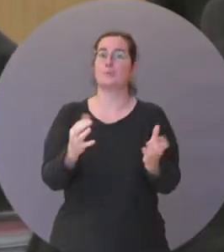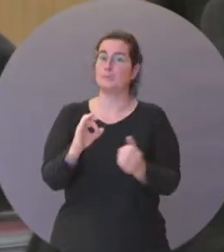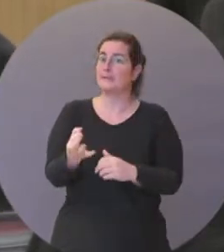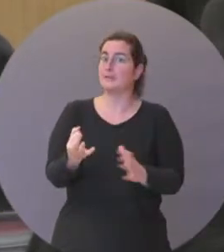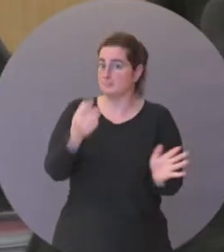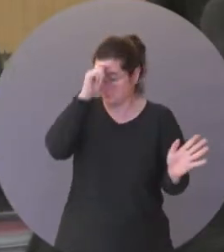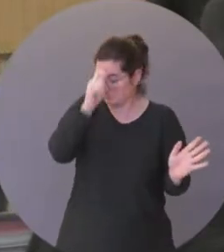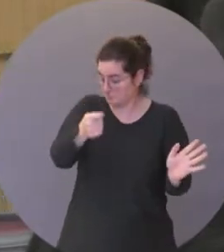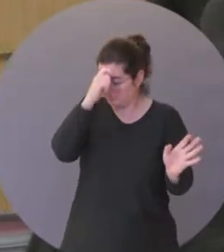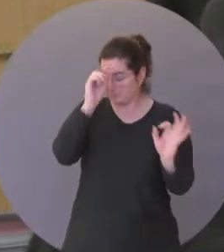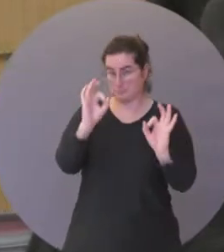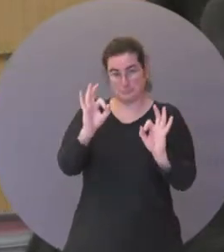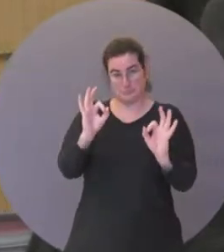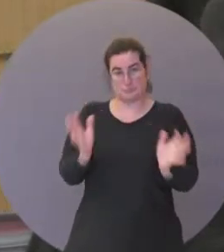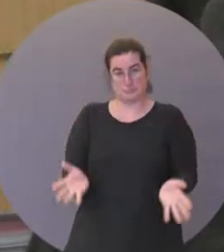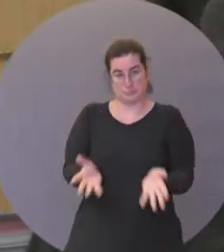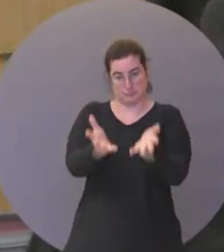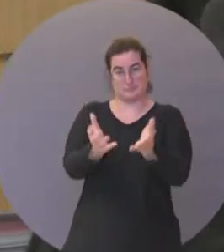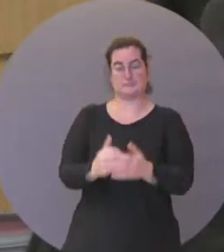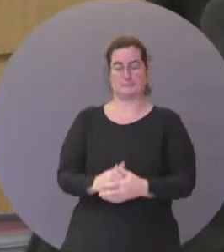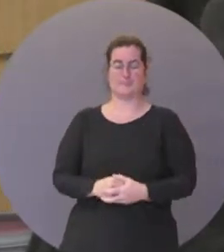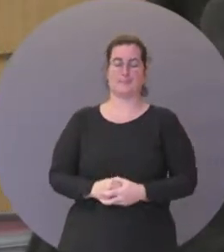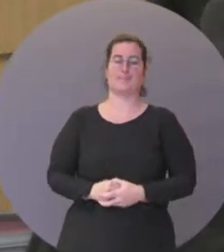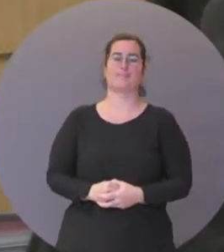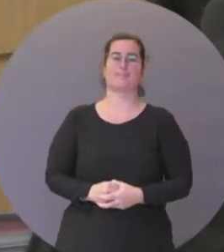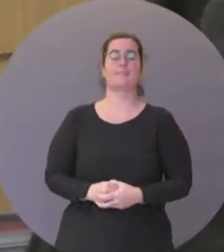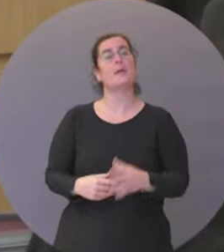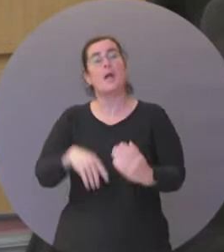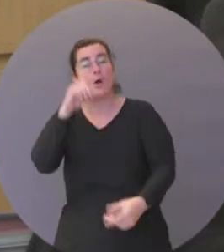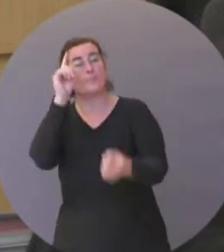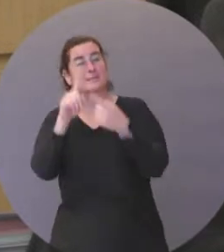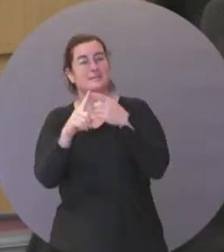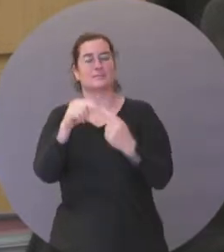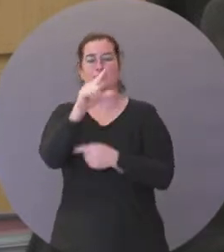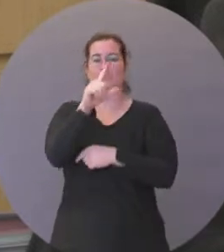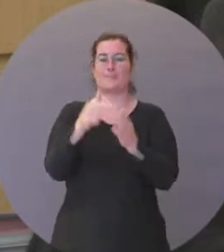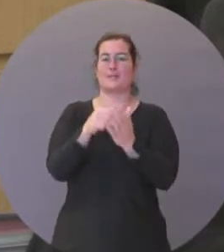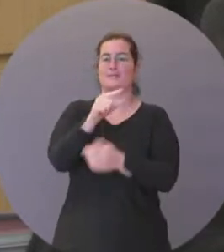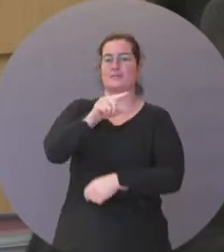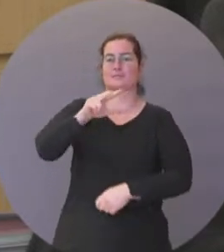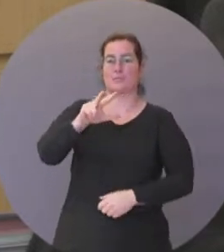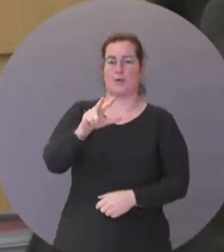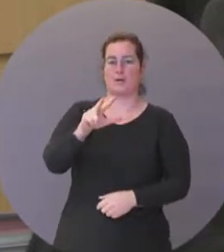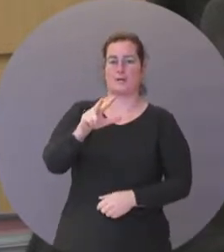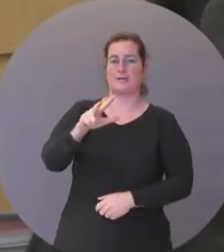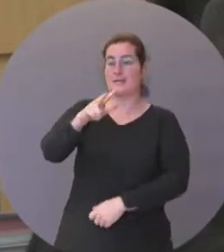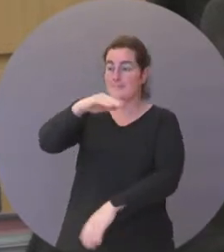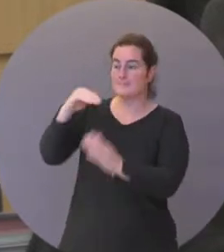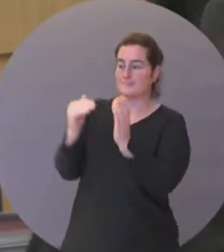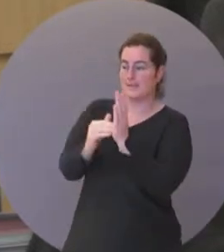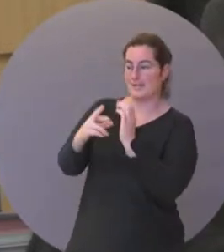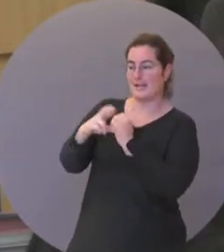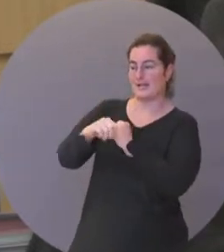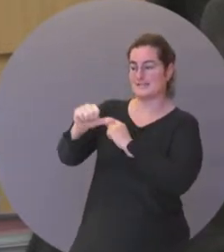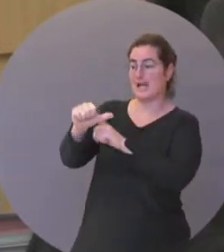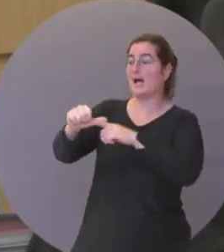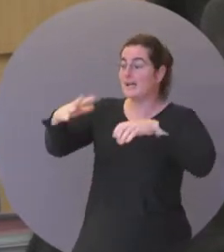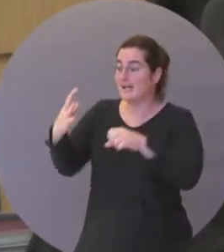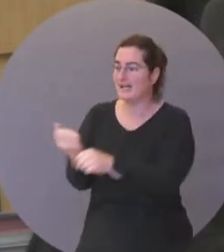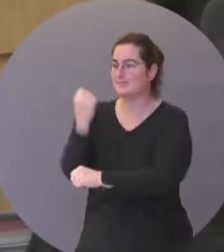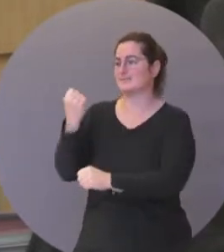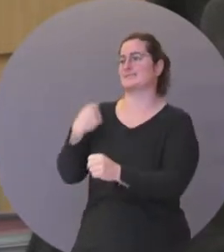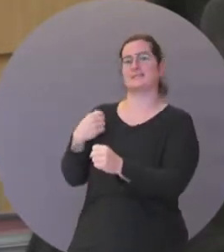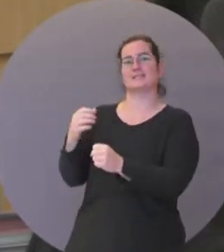quoi que l'objectif 2023 de 1000 BRSA accompagnés avec 50% de sortie positivement